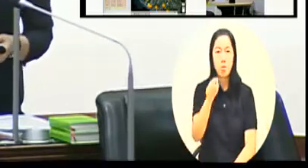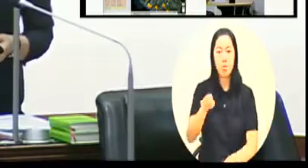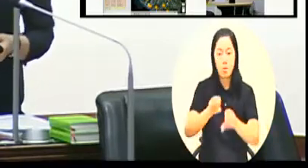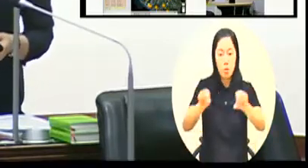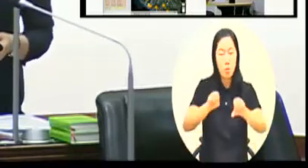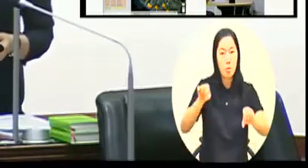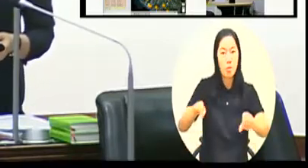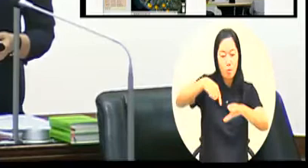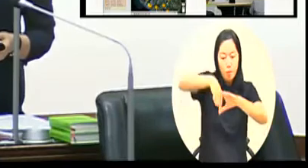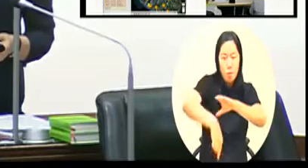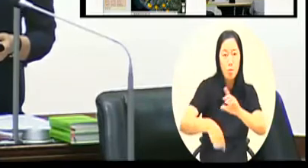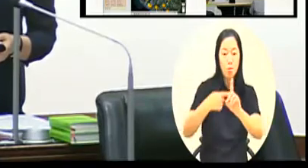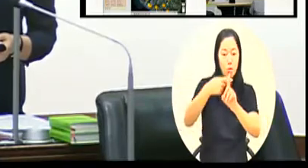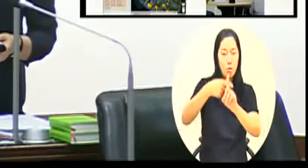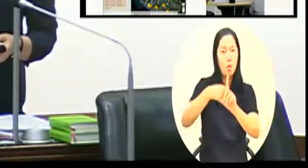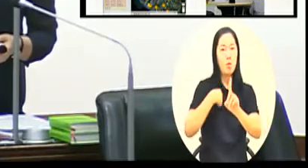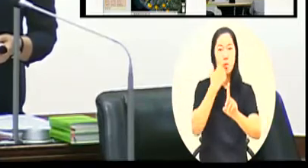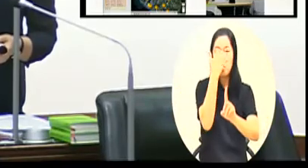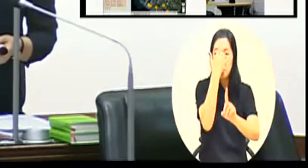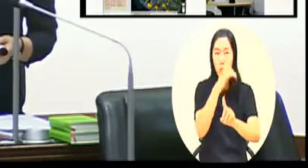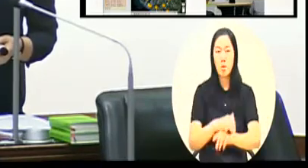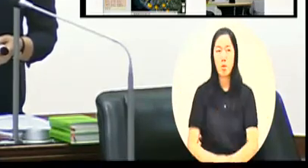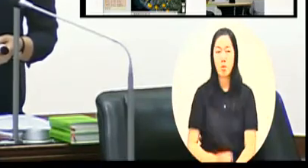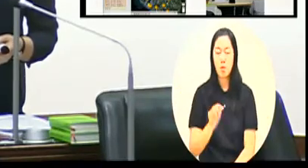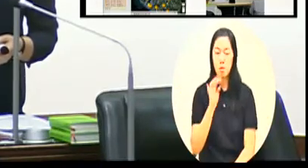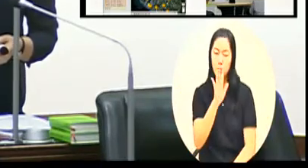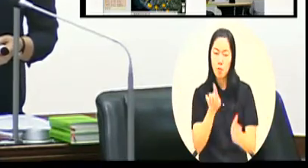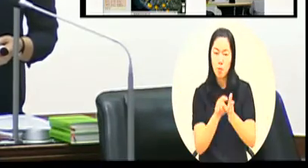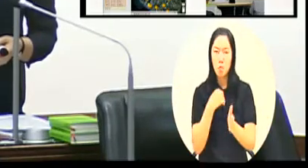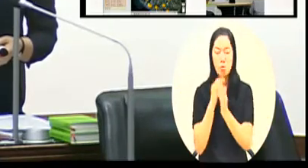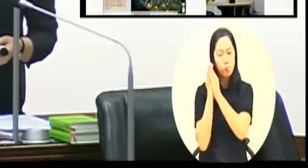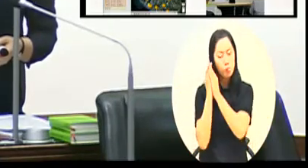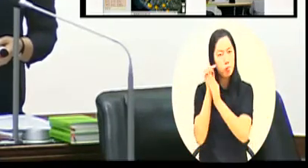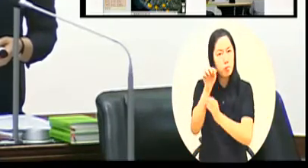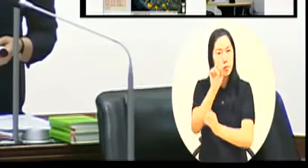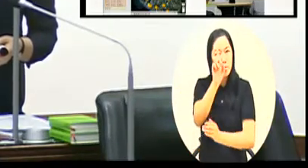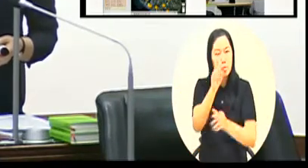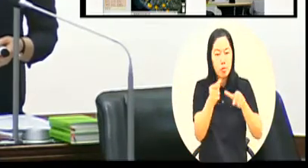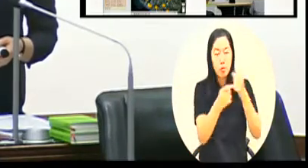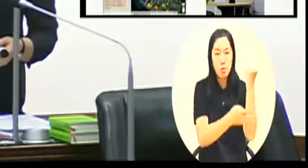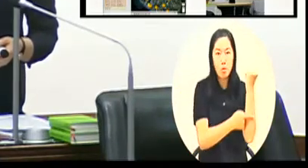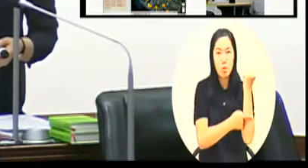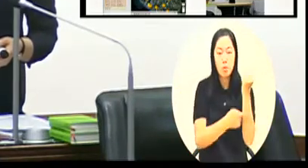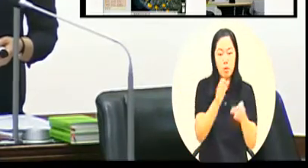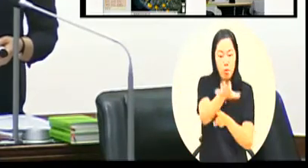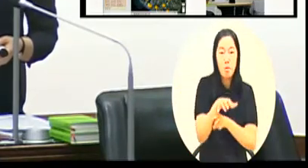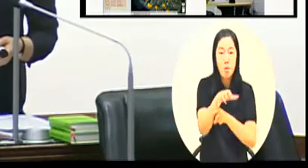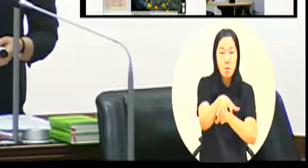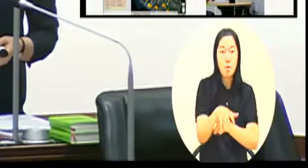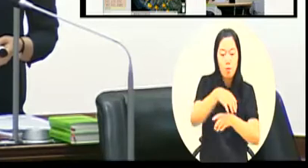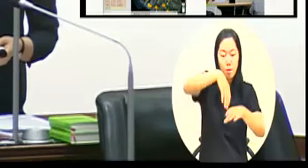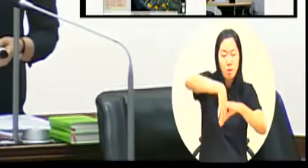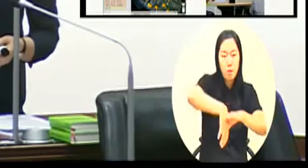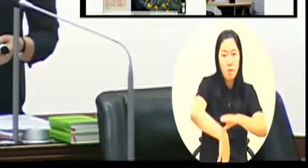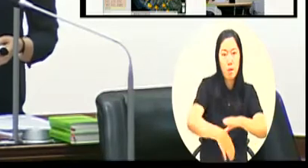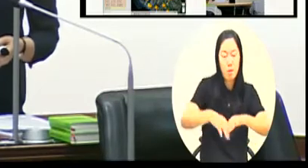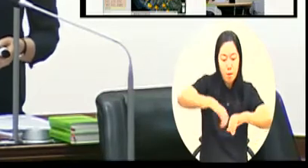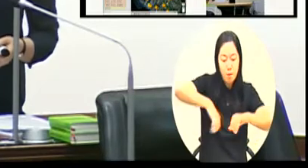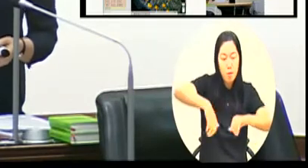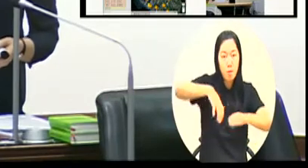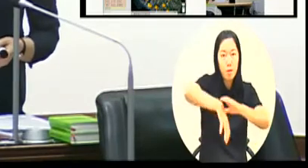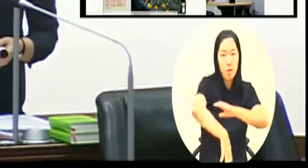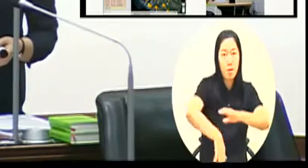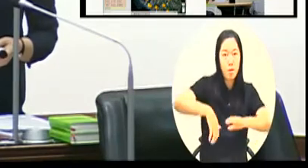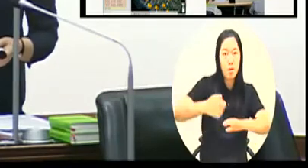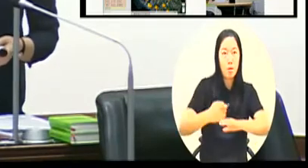路的深度。有时候我们会猜它是在底下一米，可是挖下去的时候，我们是